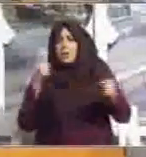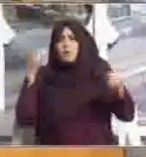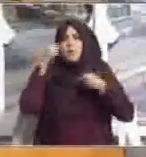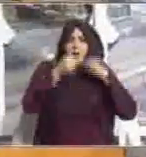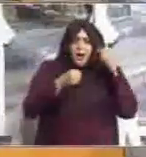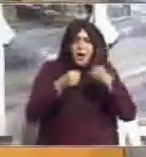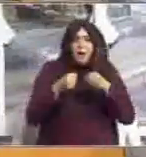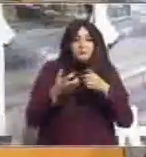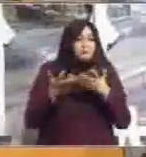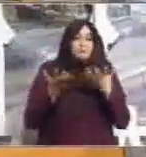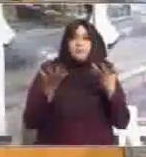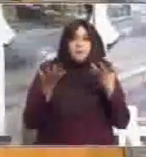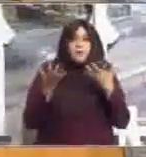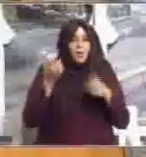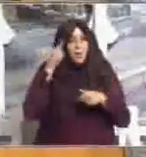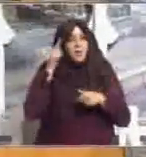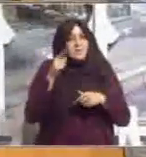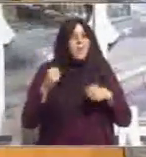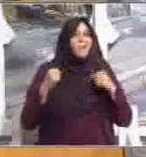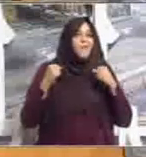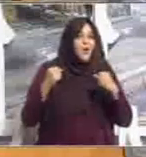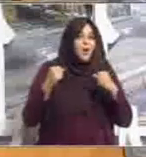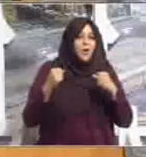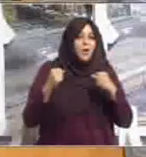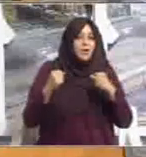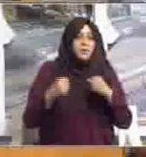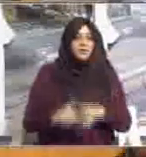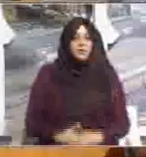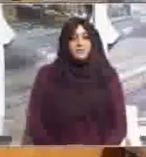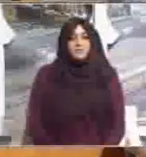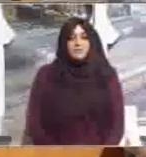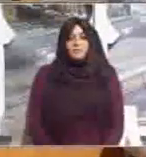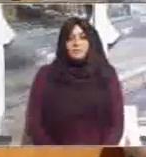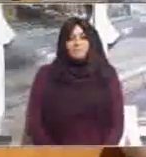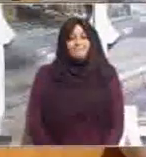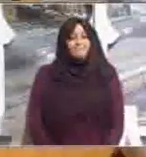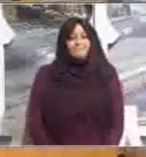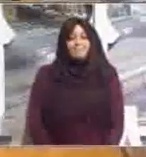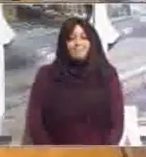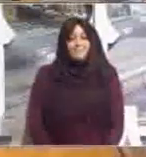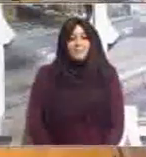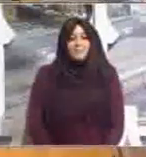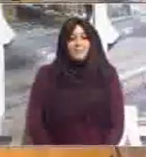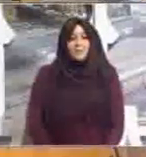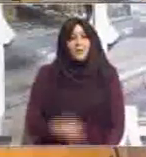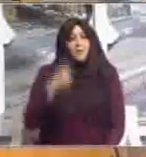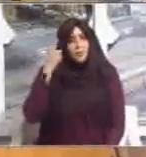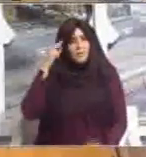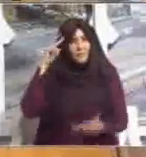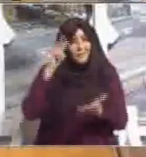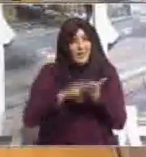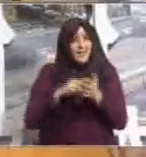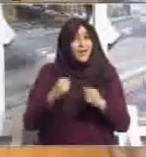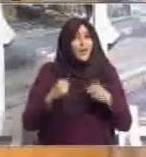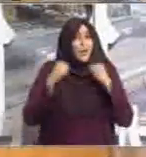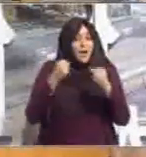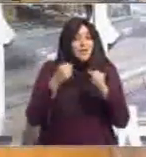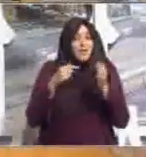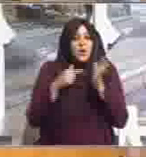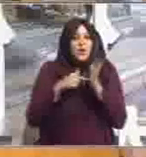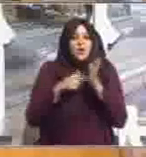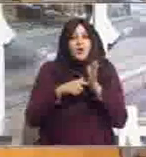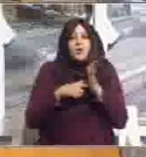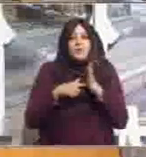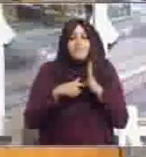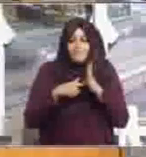ويدير. يحسبها هذه هي القوة والشجاعة. والشجاعة الحقيقية إنما هي عندما